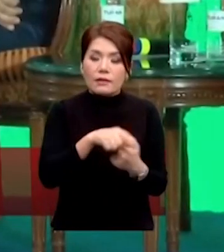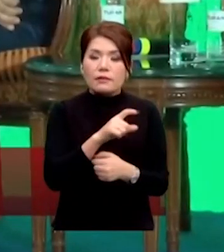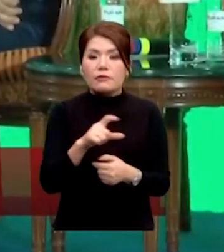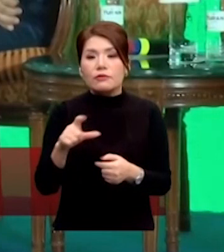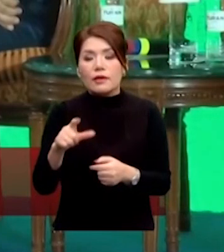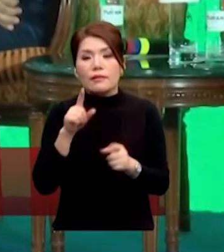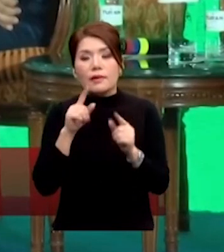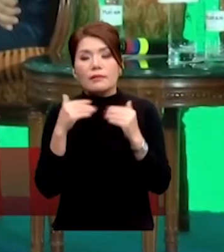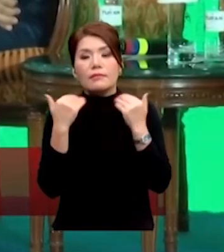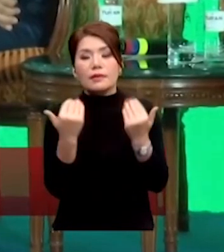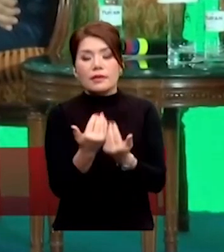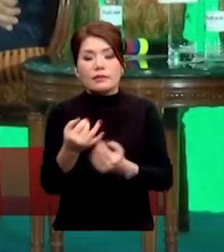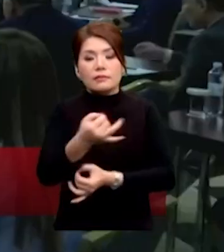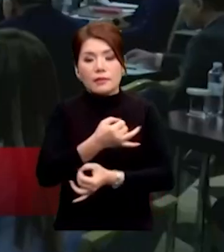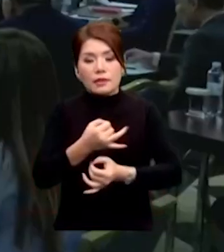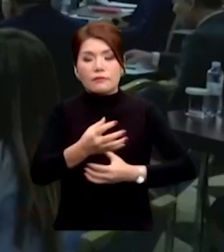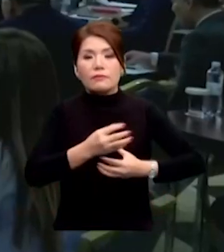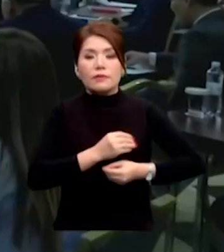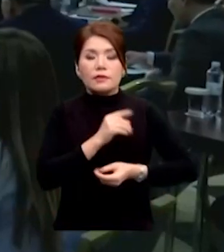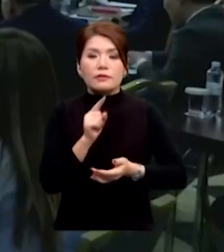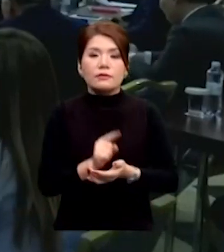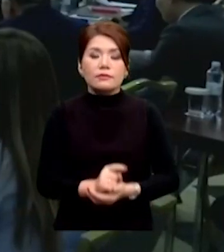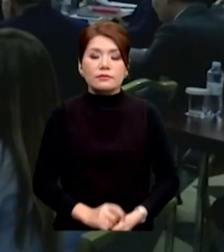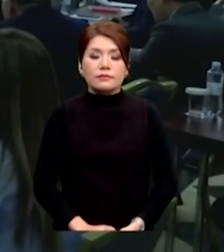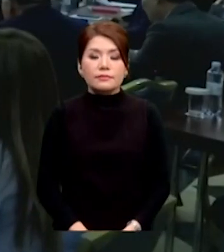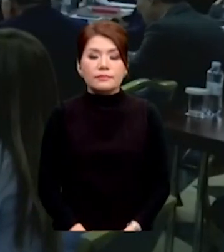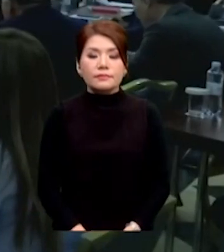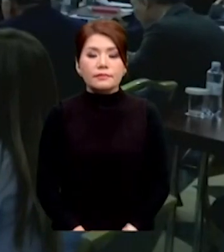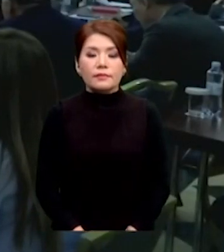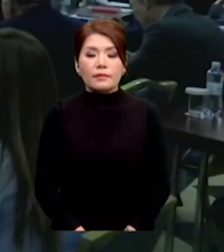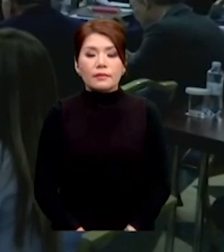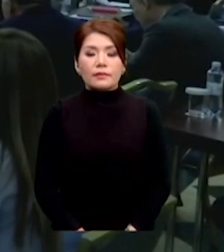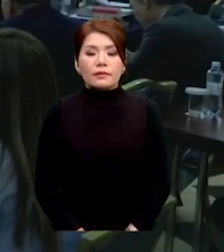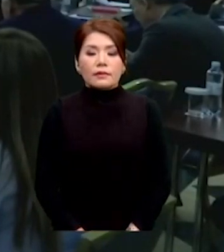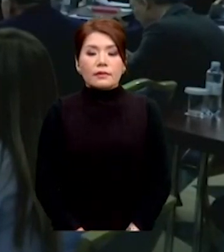парламентпен бірге ықпалдасып жұмыс істеуге шақырды. Әділжан Бердібеков, Виктор Джегерис, Атамекен Бизнес.